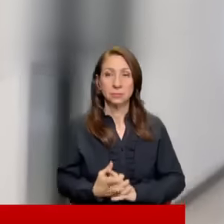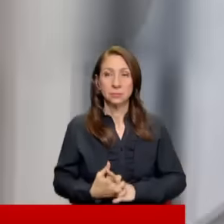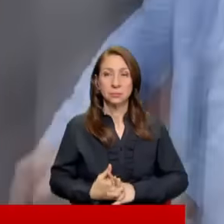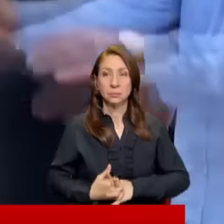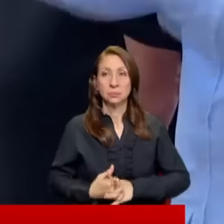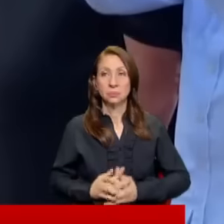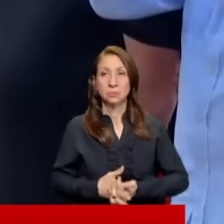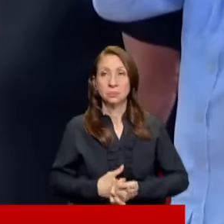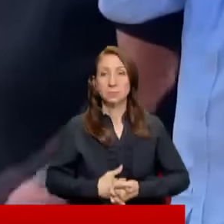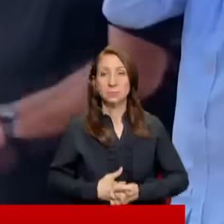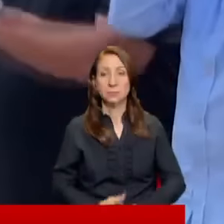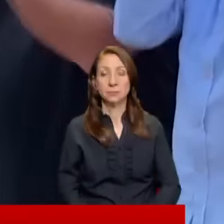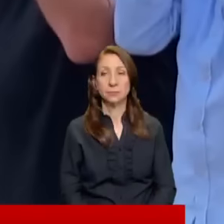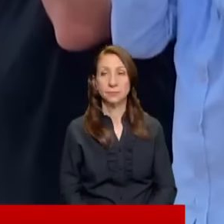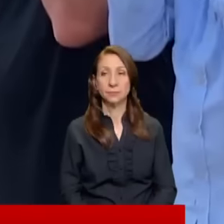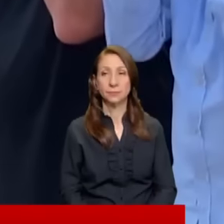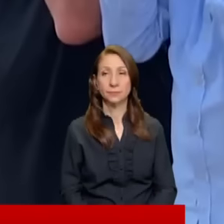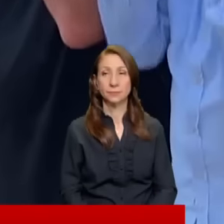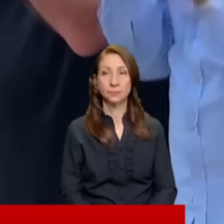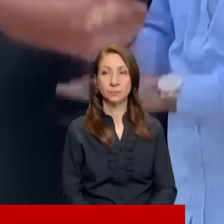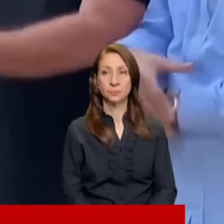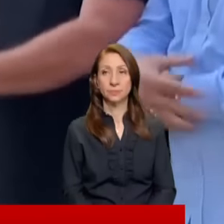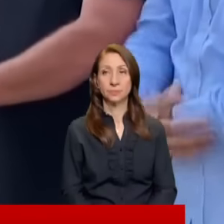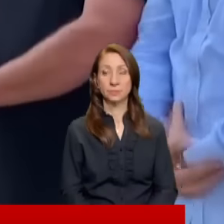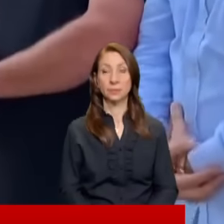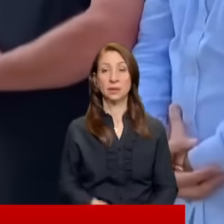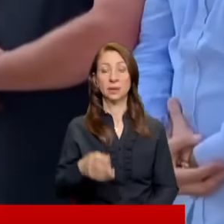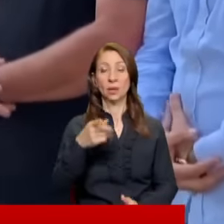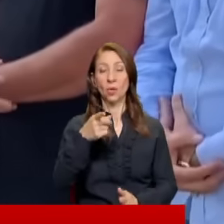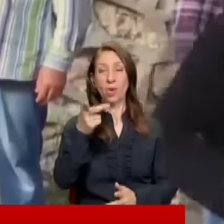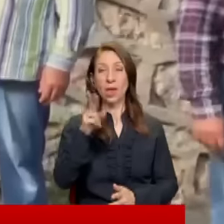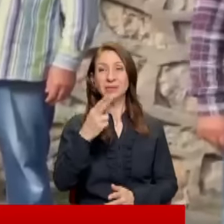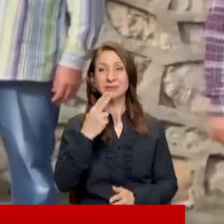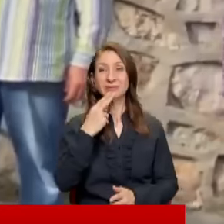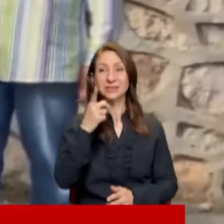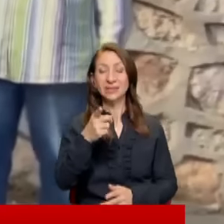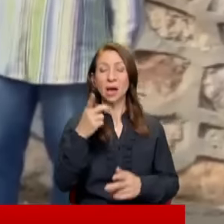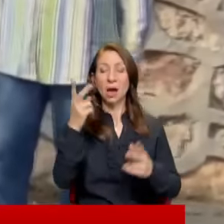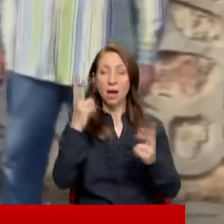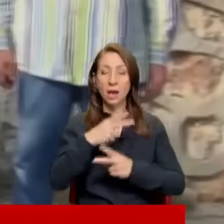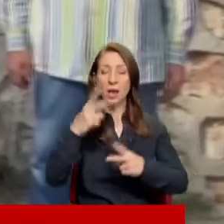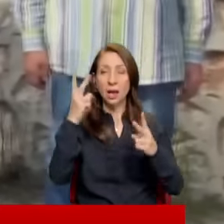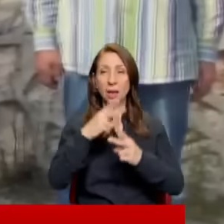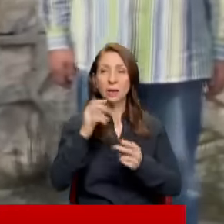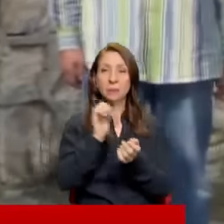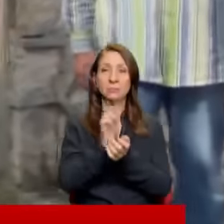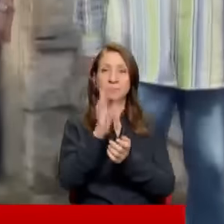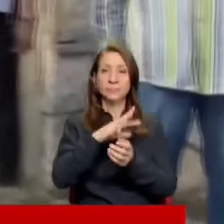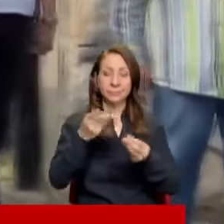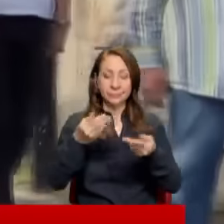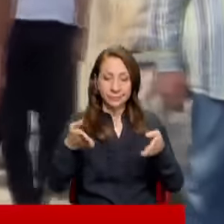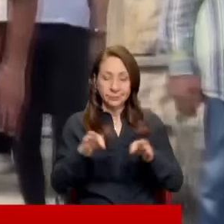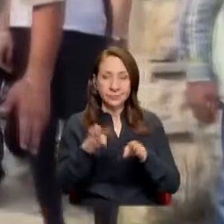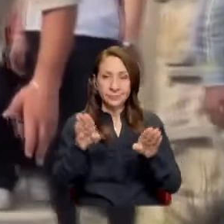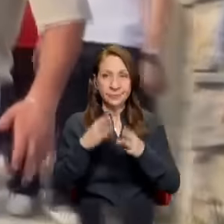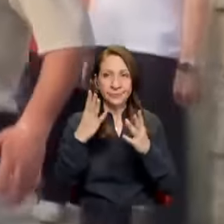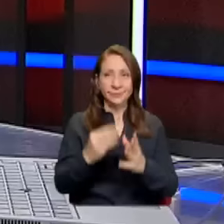bırakıldı Allahu ekber cinayet kurbanı Rümeysa gözyaşları arasında toprağa